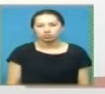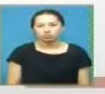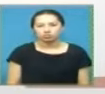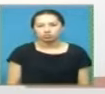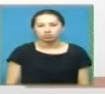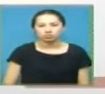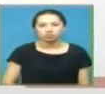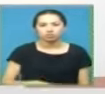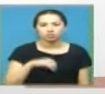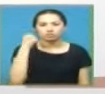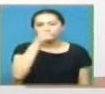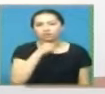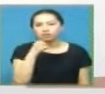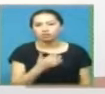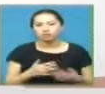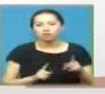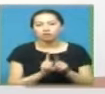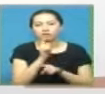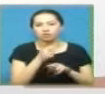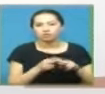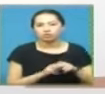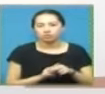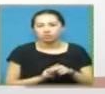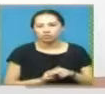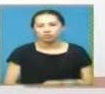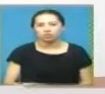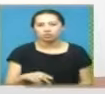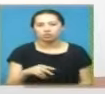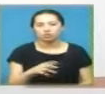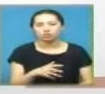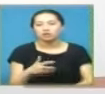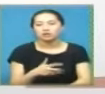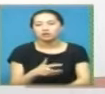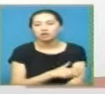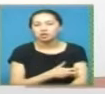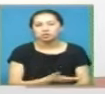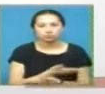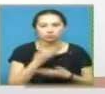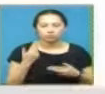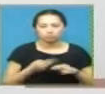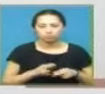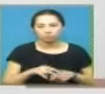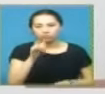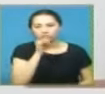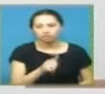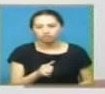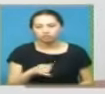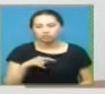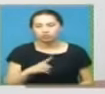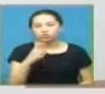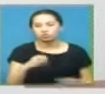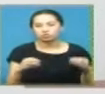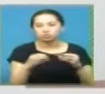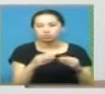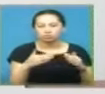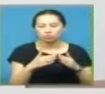қойды. Бұдан ары қарай біздің тестің мүмкіншілігі қуаты жетпейді. Бұдан кейін біз бермейміз. 110 үй үшін бізде мынаяқта